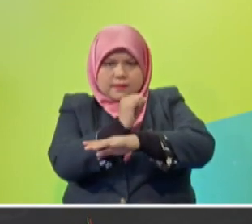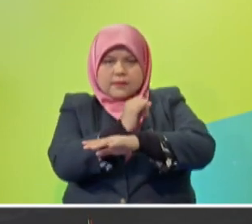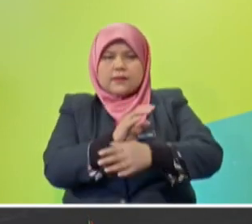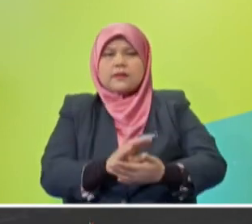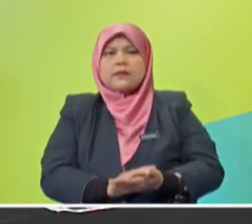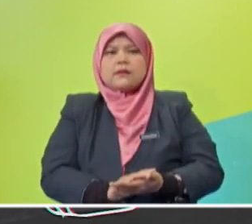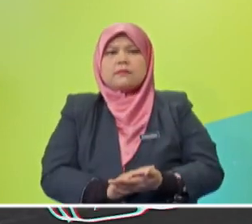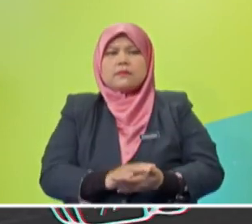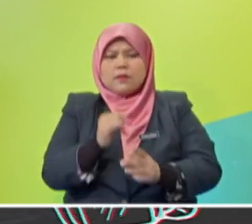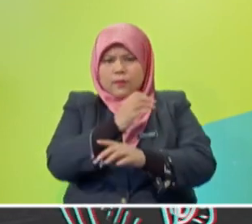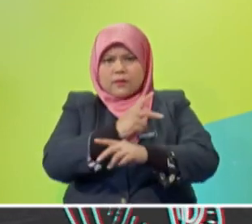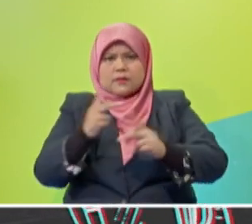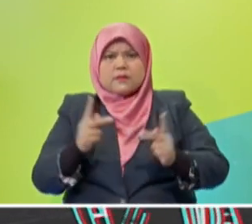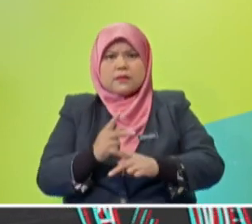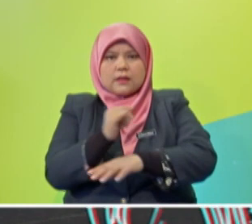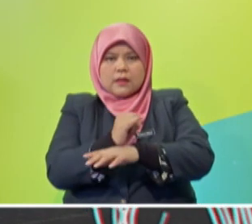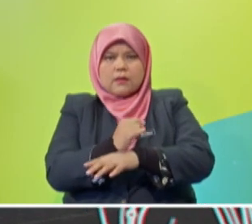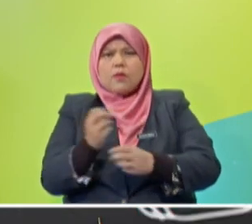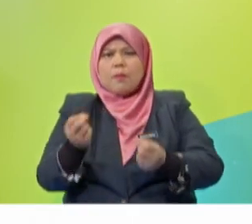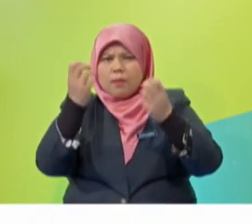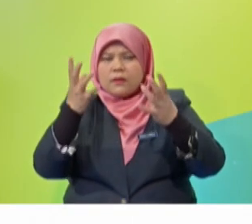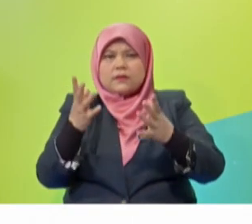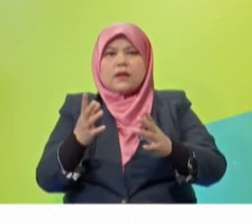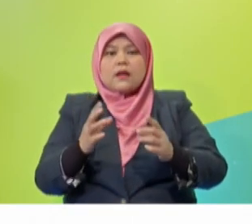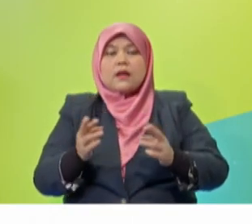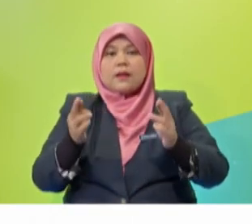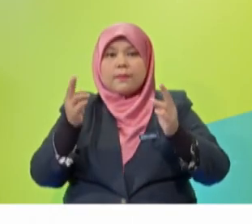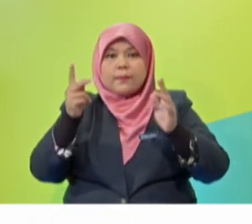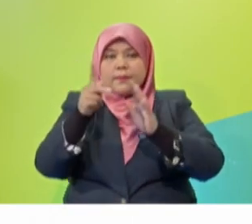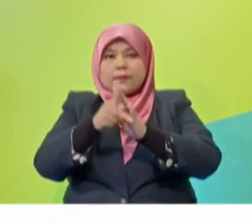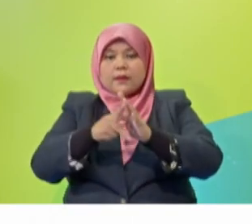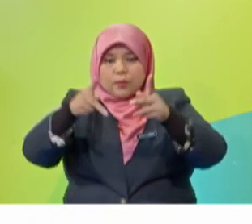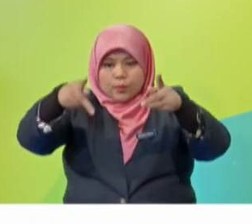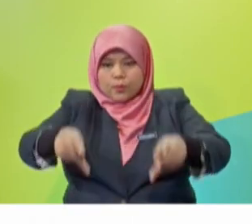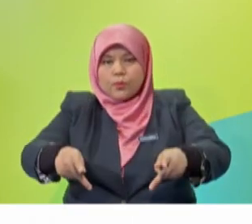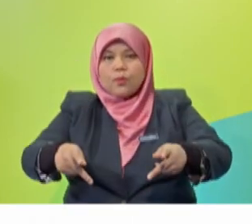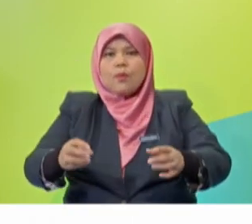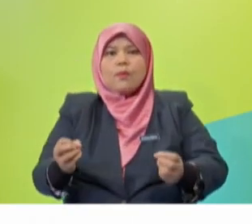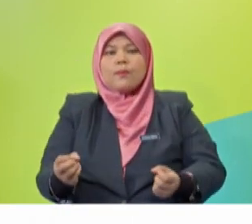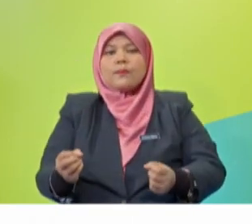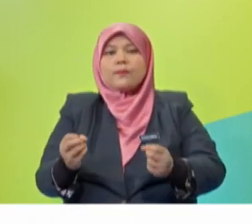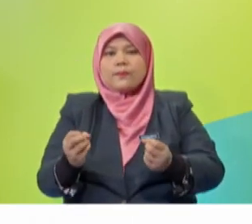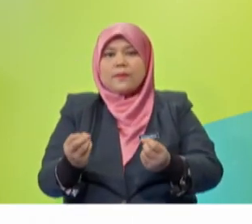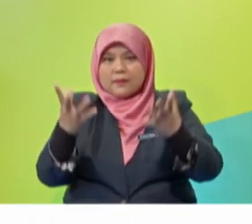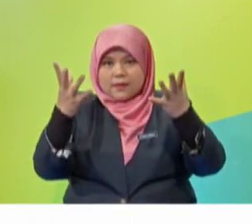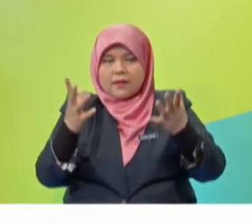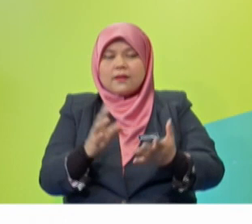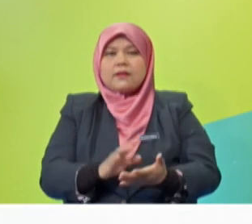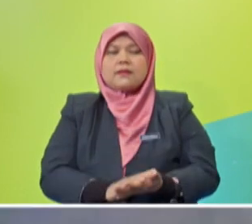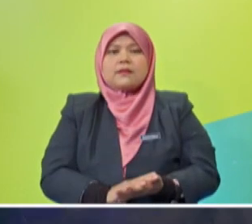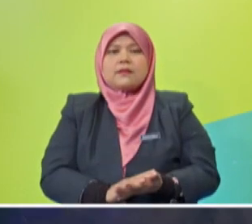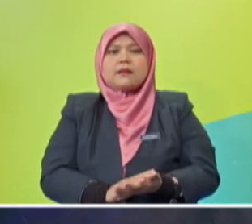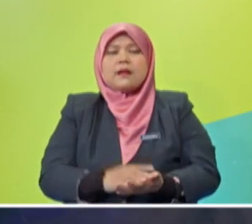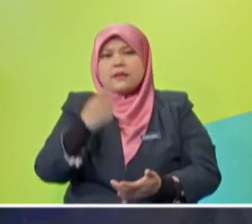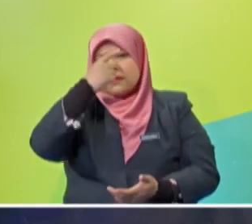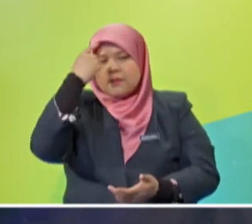ini memang mempunyai kawasan penduduk yang sangat ramai lah. Kepadatan penduduknya tinggi. Kepadatan penduduk dia sangat tinggi sebab apa?